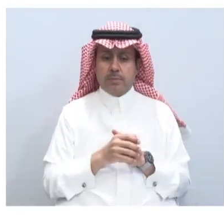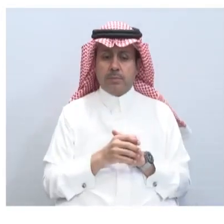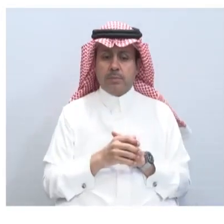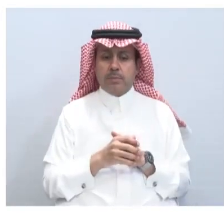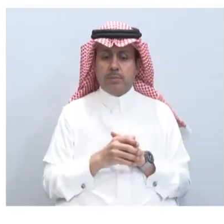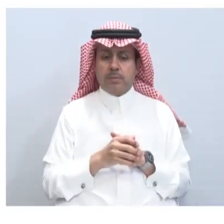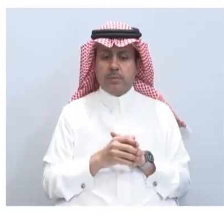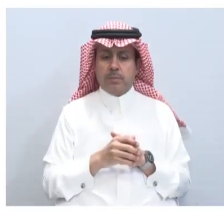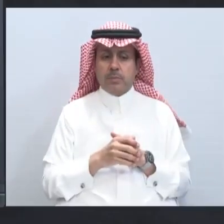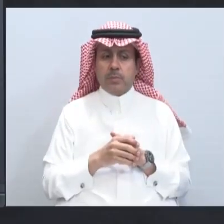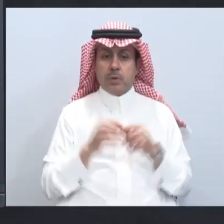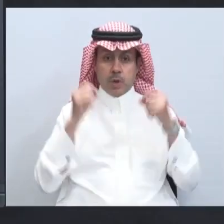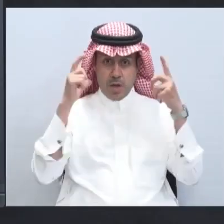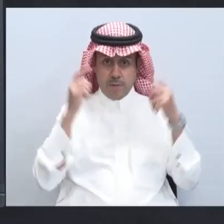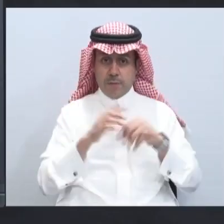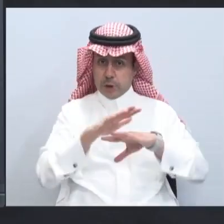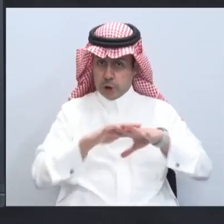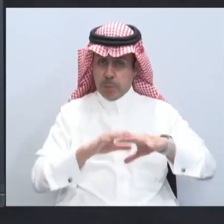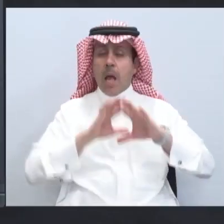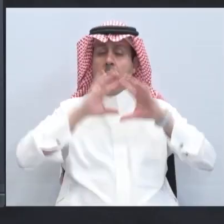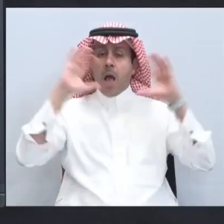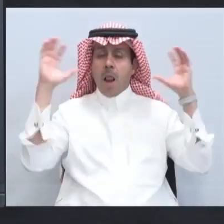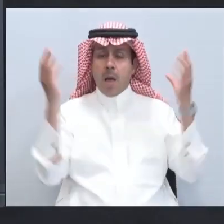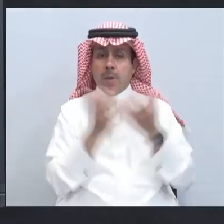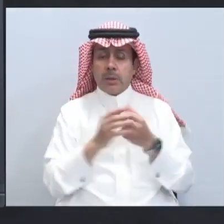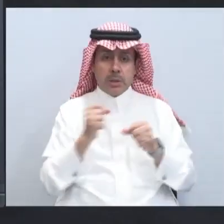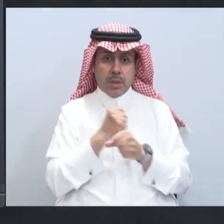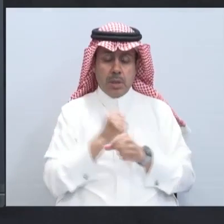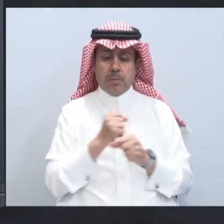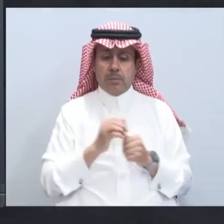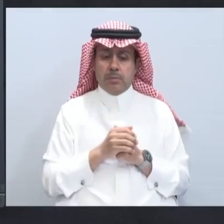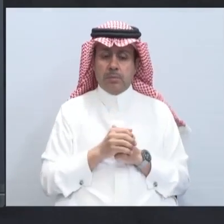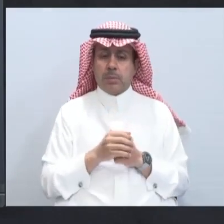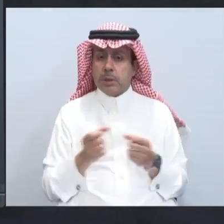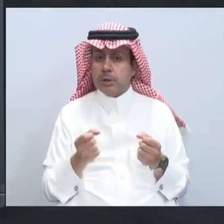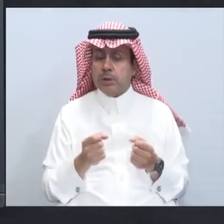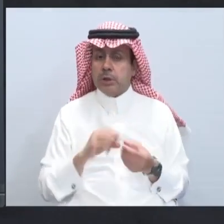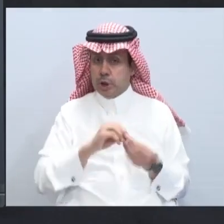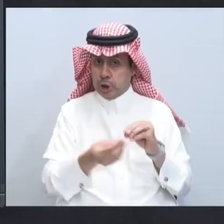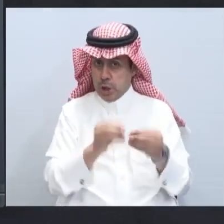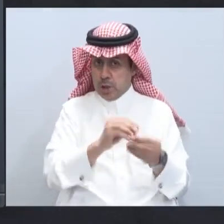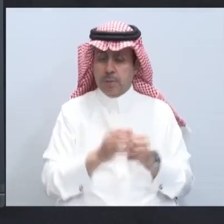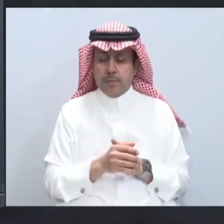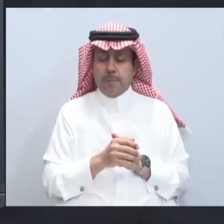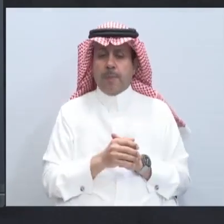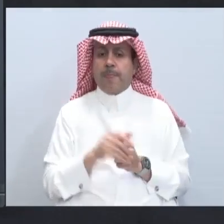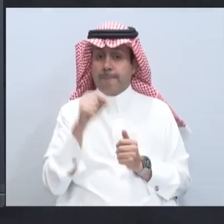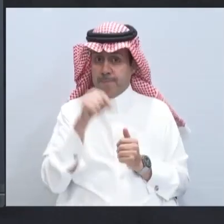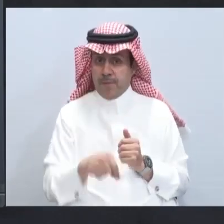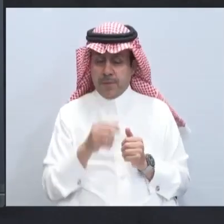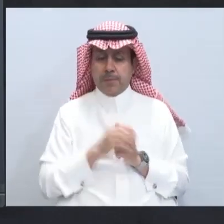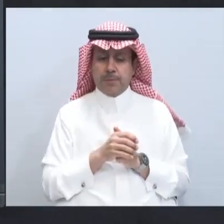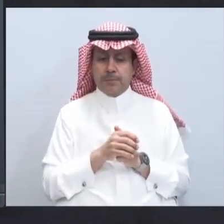هي او المتعارف هي اكبر شبكه عالميه باستخدام طبعا هذه التقنيات لابد من توافر